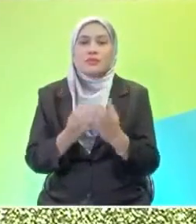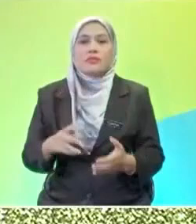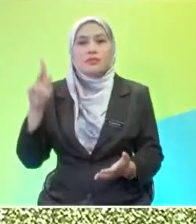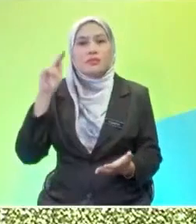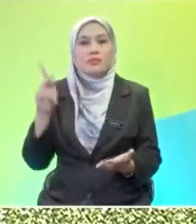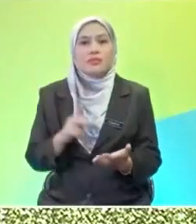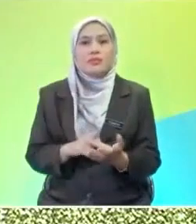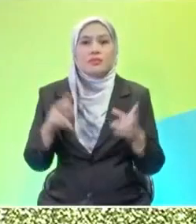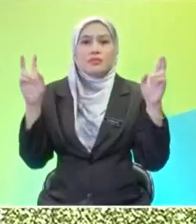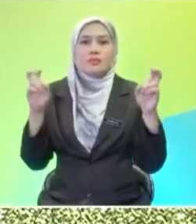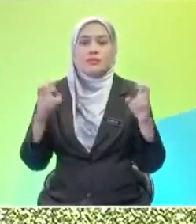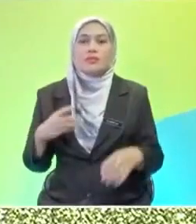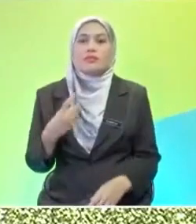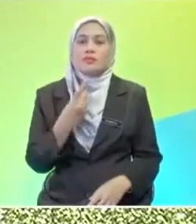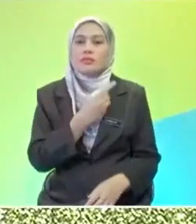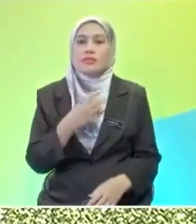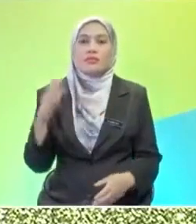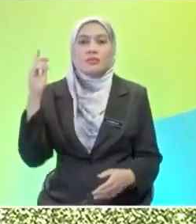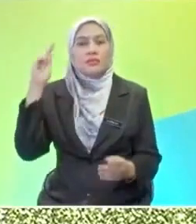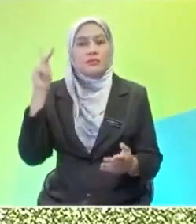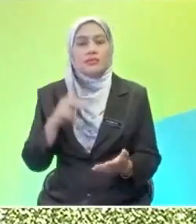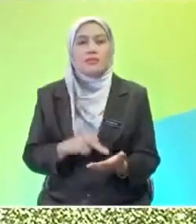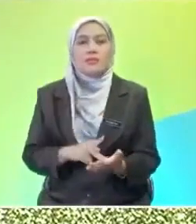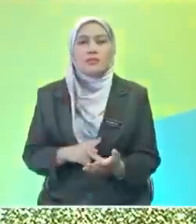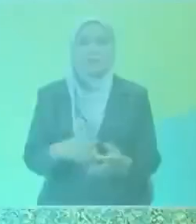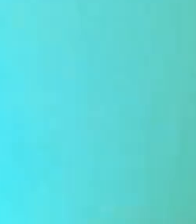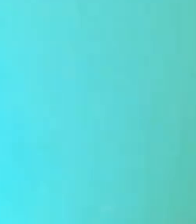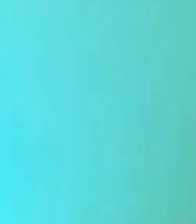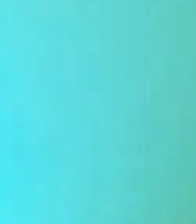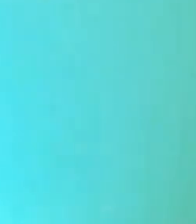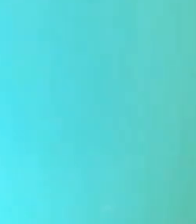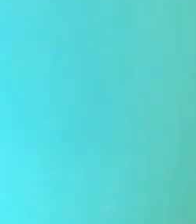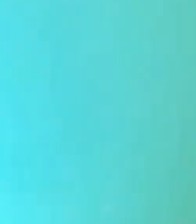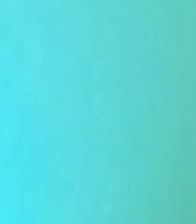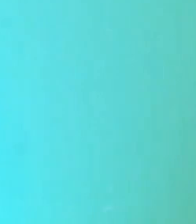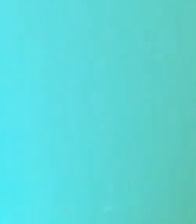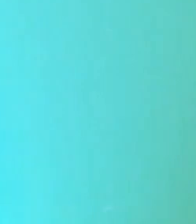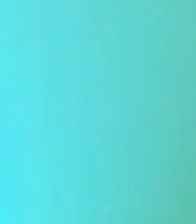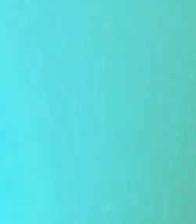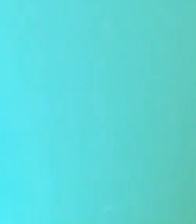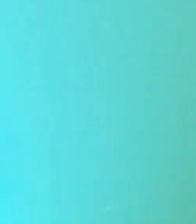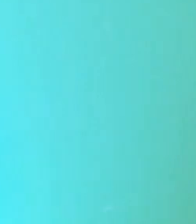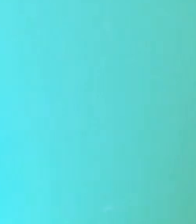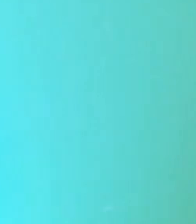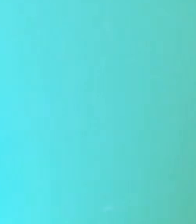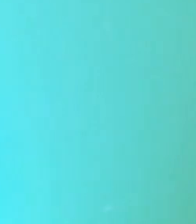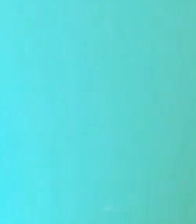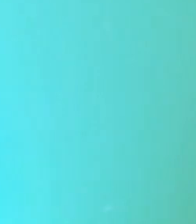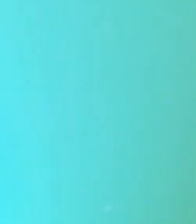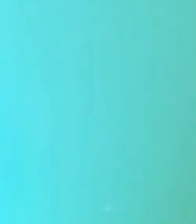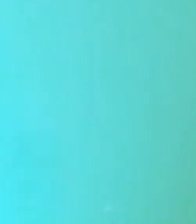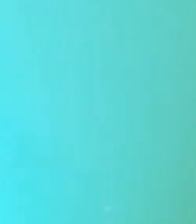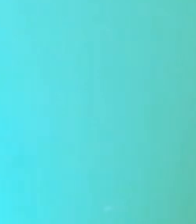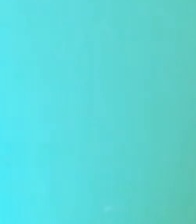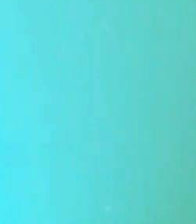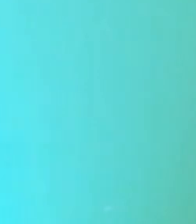kita Cikgu, jom kita perkenal dulu dengan jurubahasa isyarat kita, iaitu Cikgu Syarifah Nur Solehatun Said Muhammad Khair